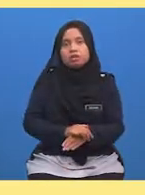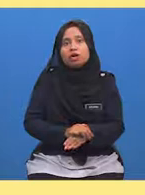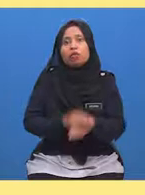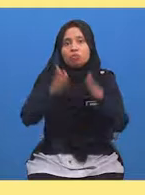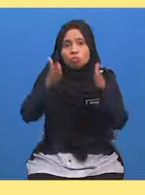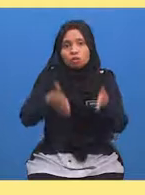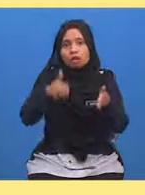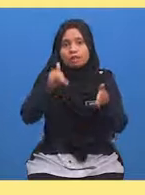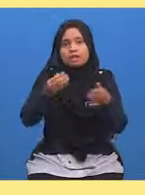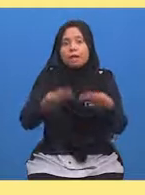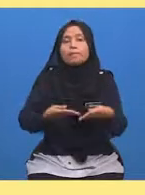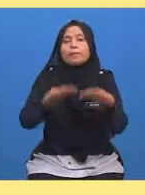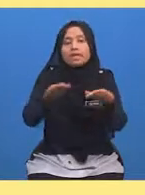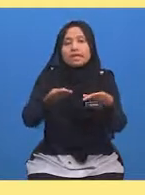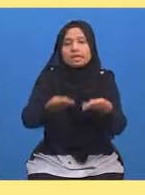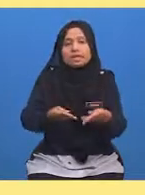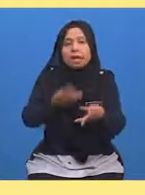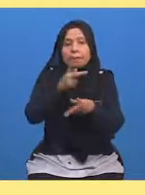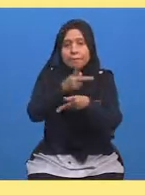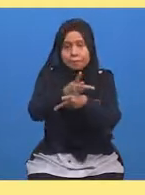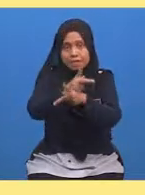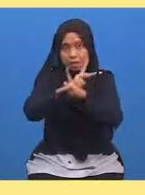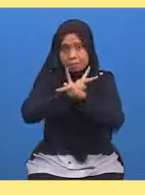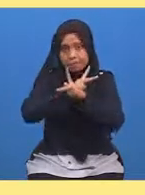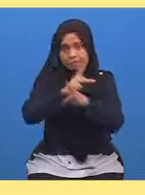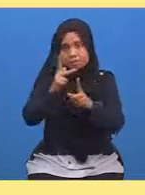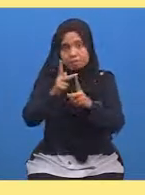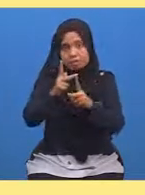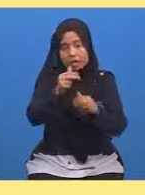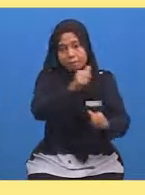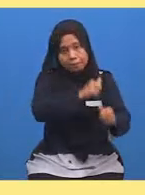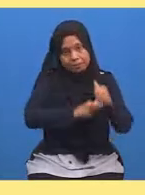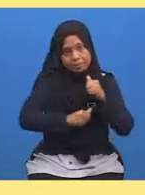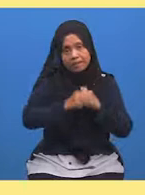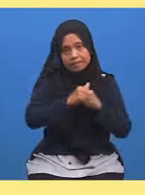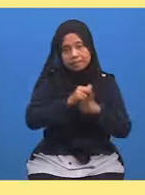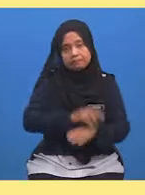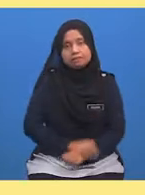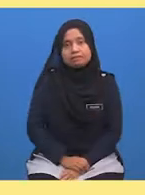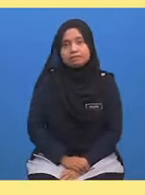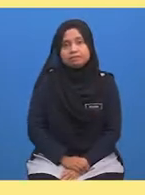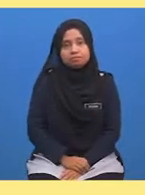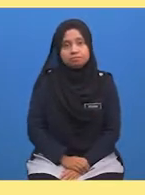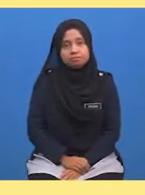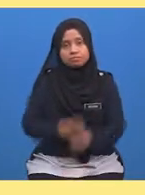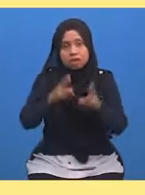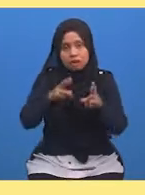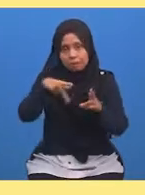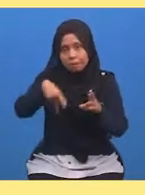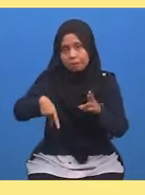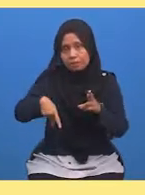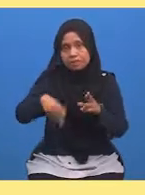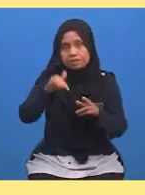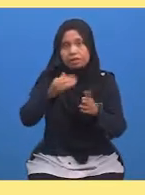adalah pihak yang akan memberi pinjaman kepada perniagaan. Rancangan perniagaan